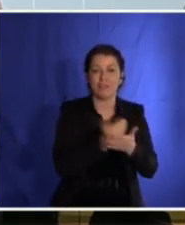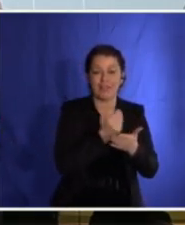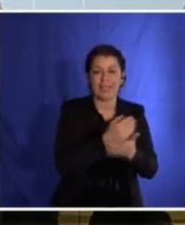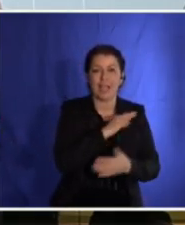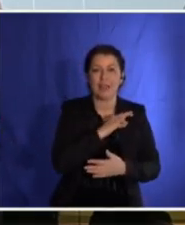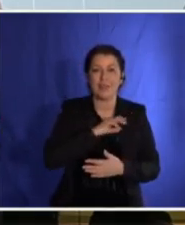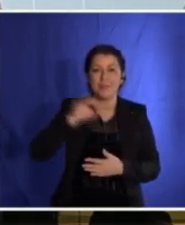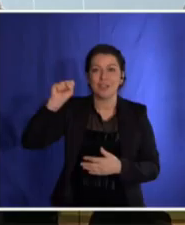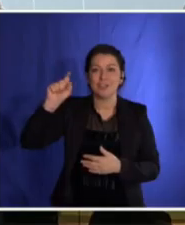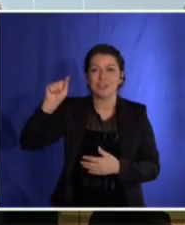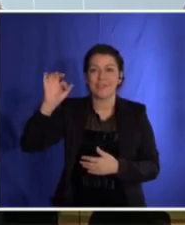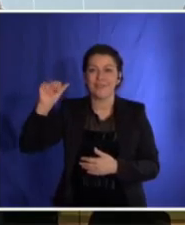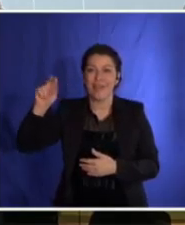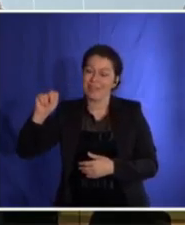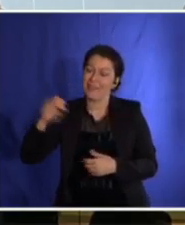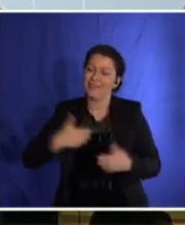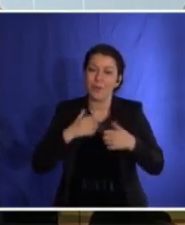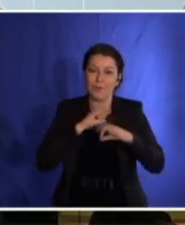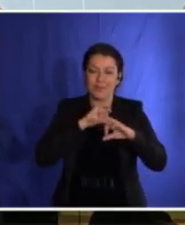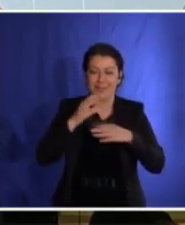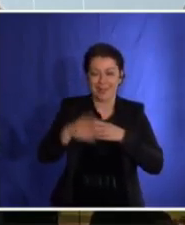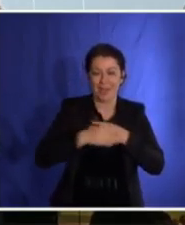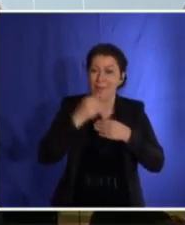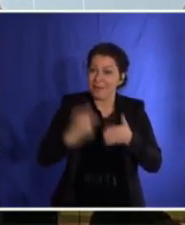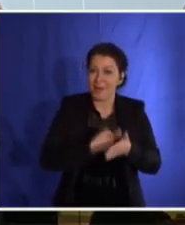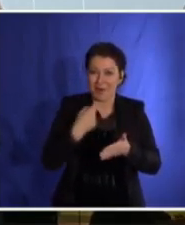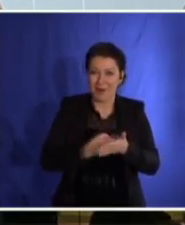mich auf unsere gemeinsame Herausforderung.